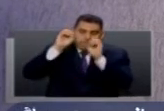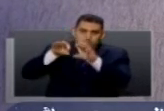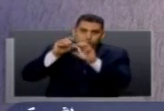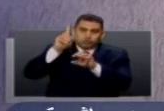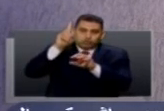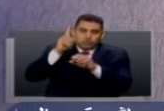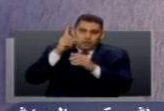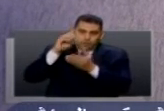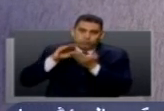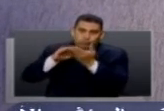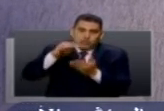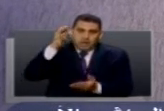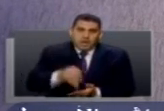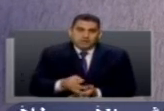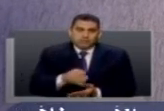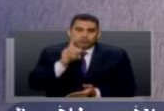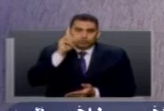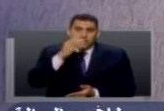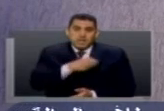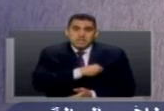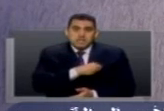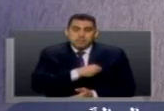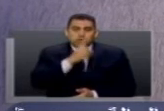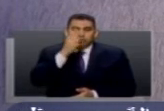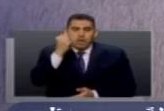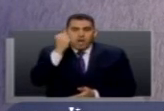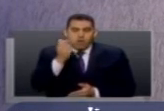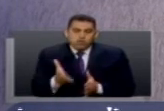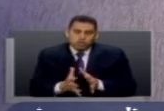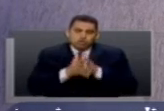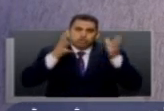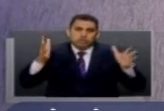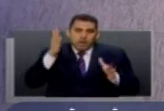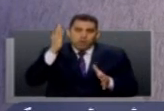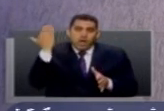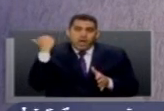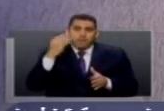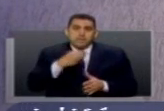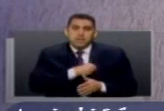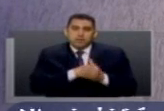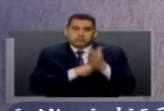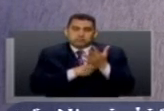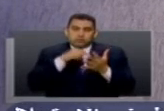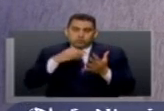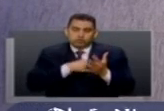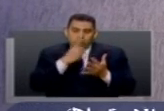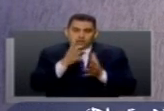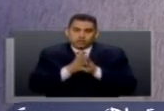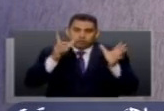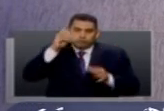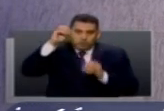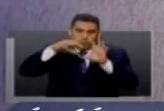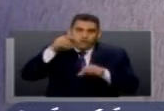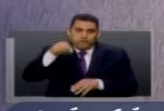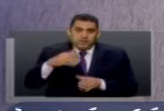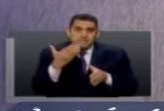عليه وسيكون ايمانه اقوى بكثير مما كان عليه قبل ذلك لان